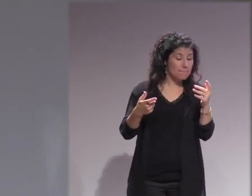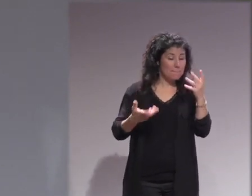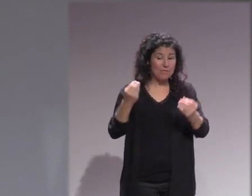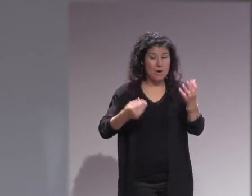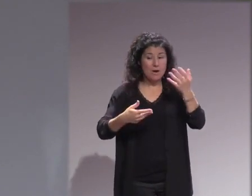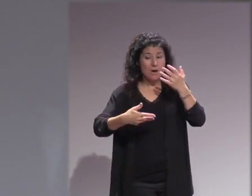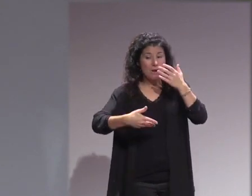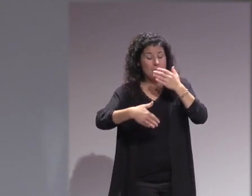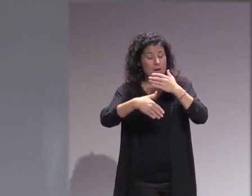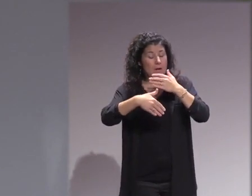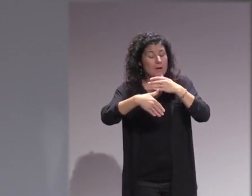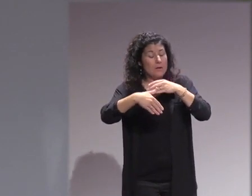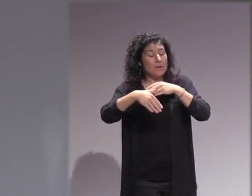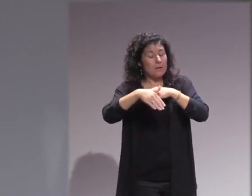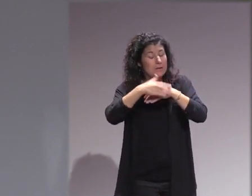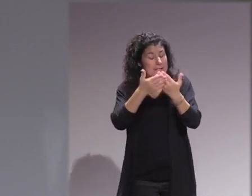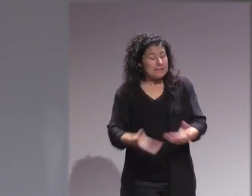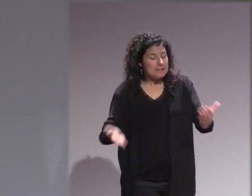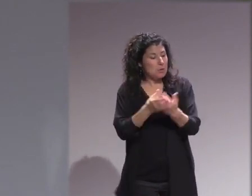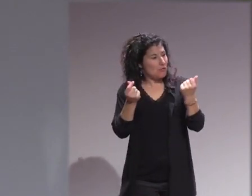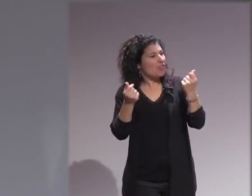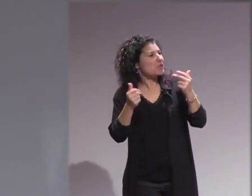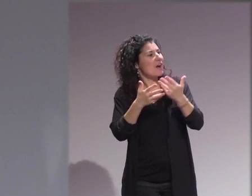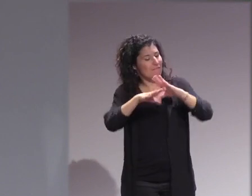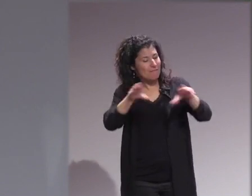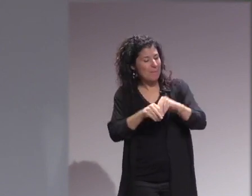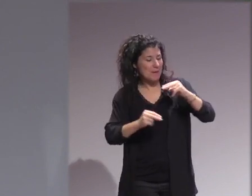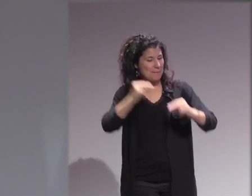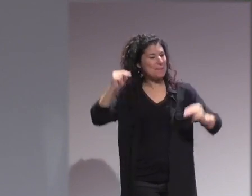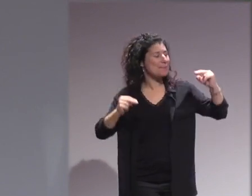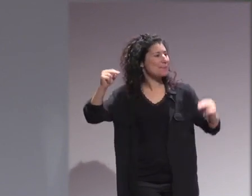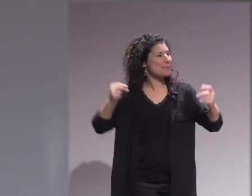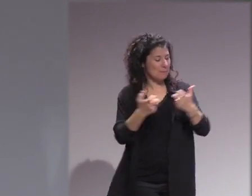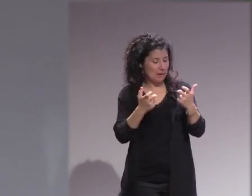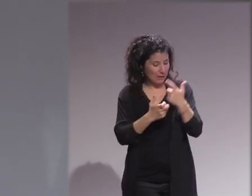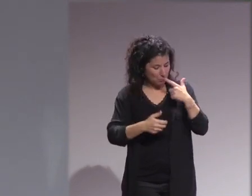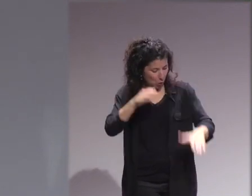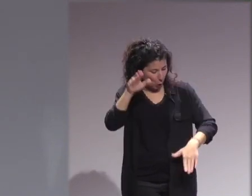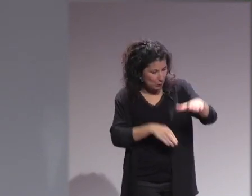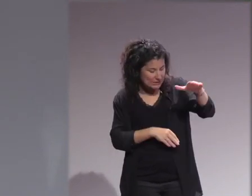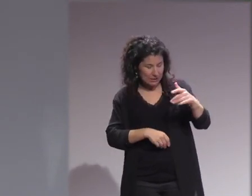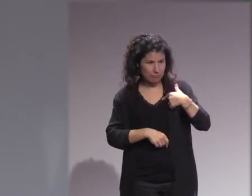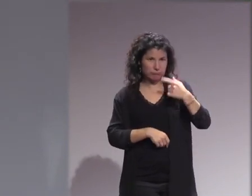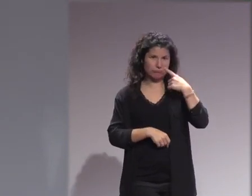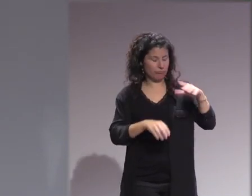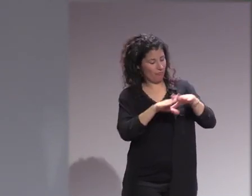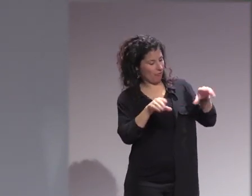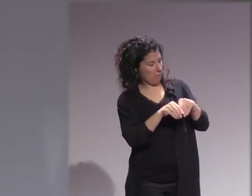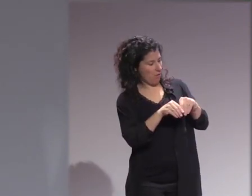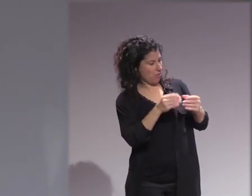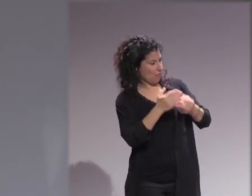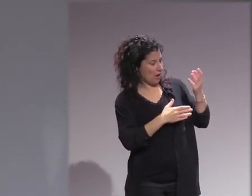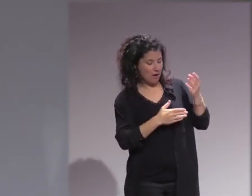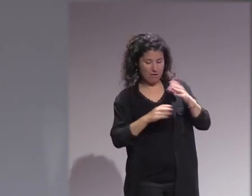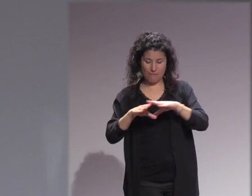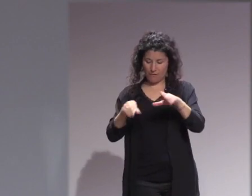famille. Quand vous comprenez en grandissant que la famille dans laquelle vous êtes n'a rien à voir avec votre famille d'origine, mais même il se peut que dans